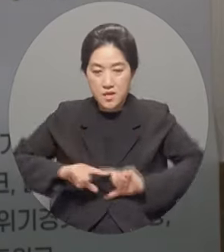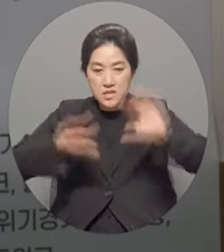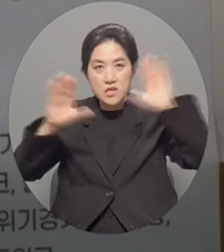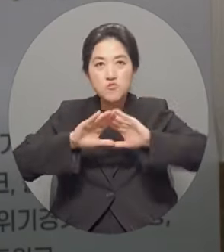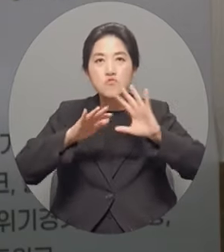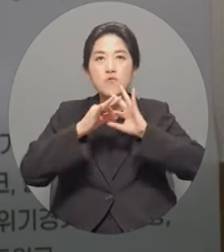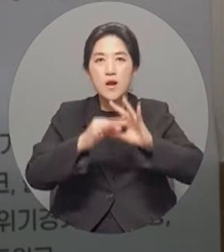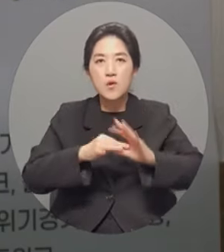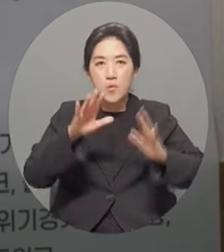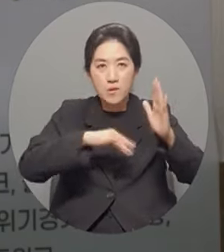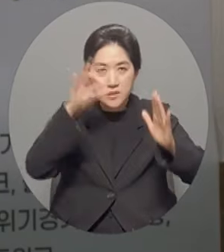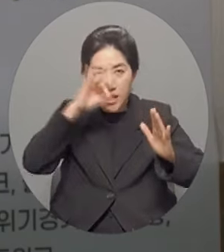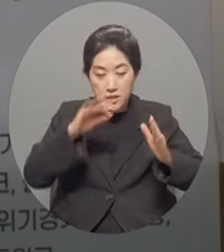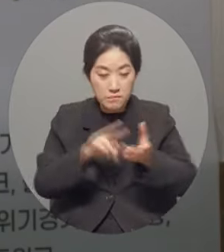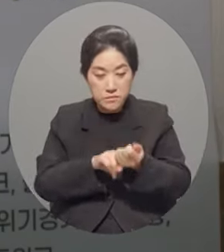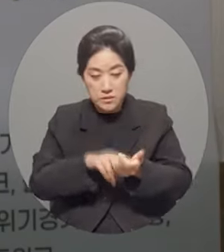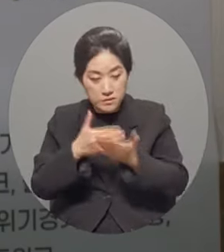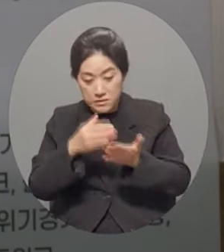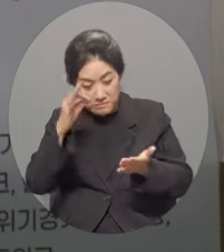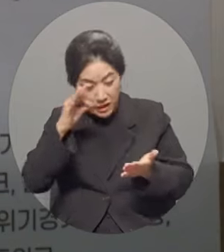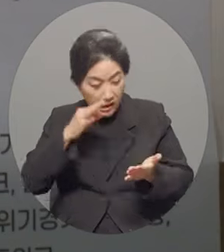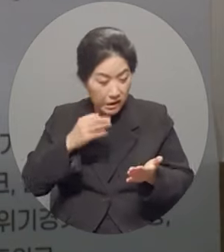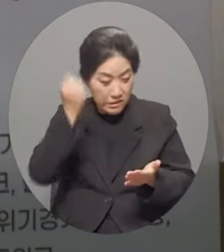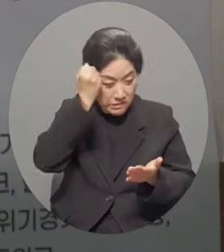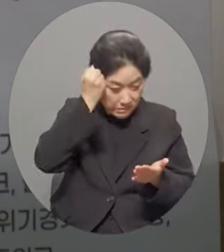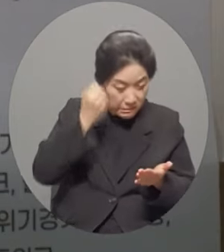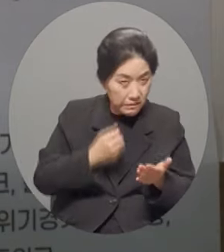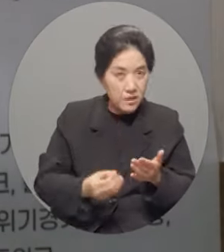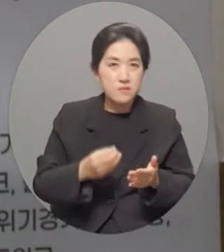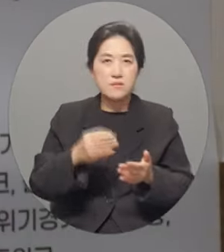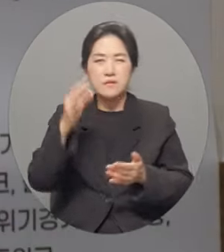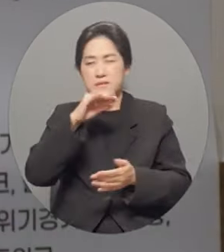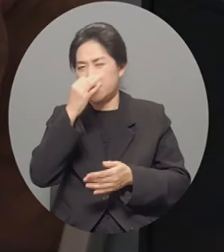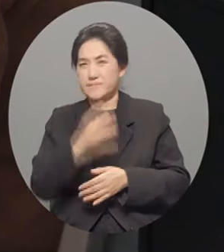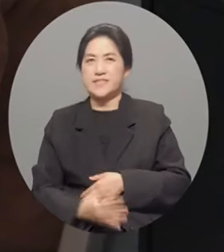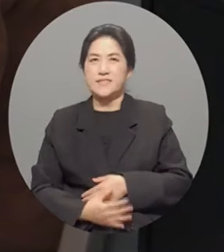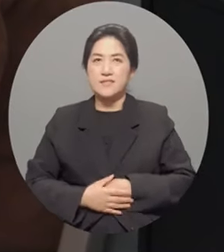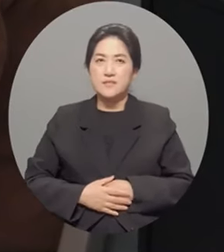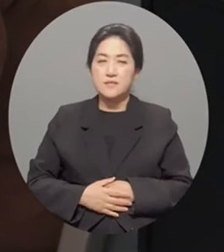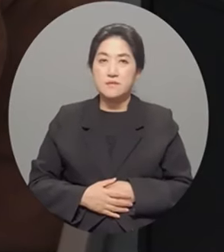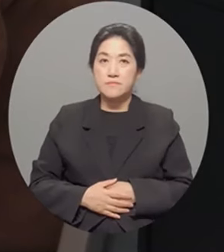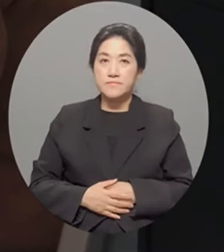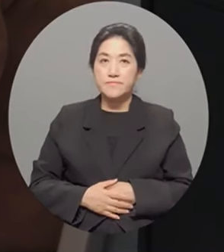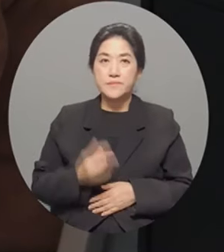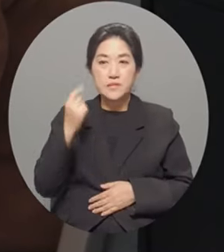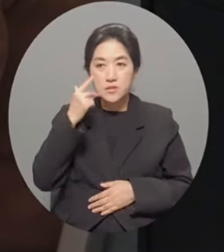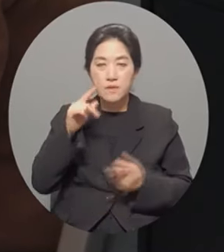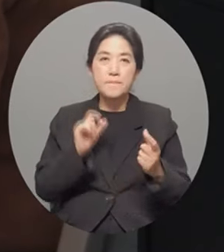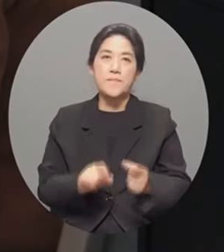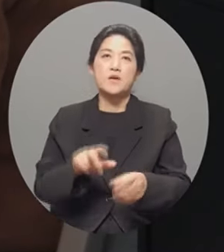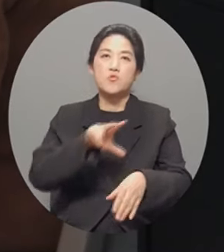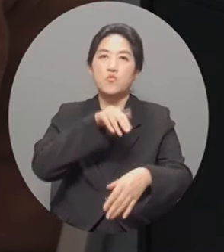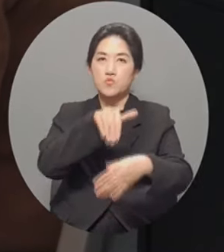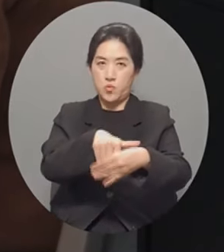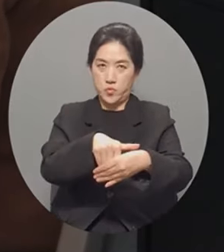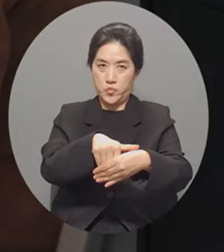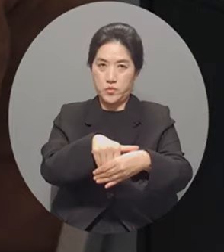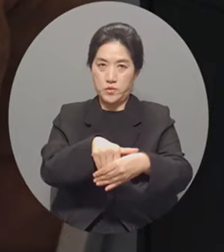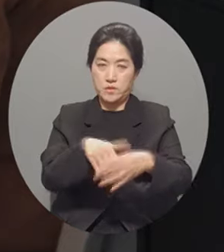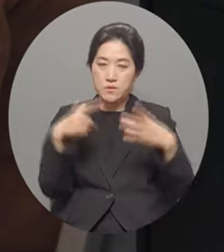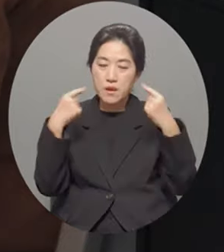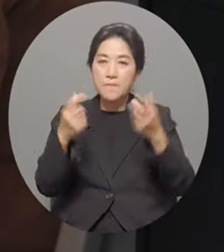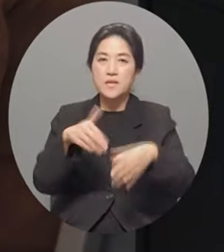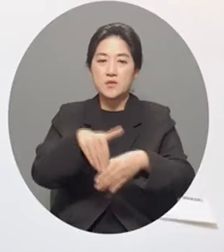공약을 찾는, 마치 숨은 그림을 찾는 그런 작업이었습니다. 일주일도 남지 않은 총선. 여전히